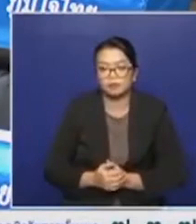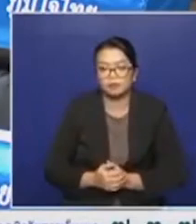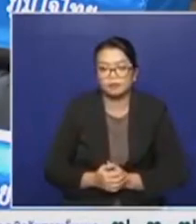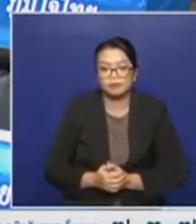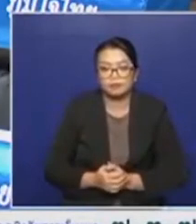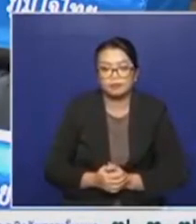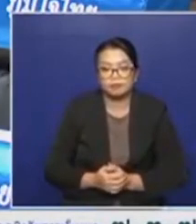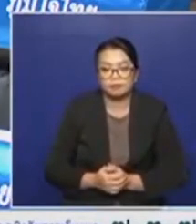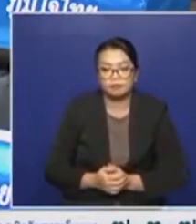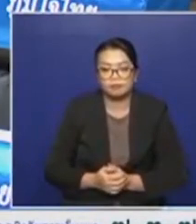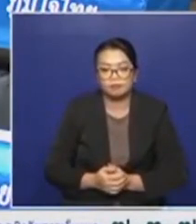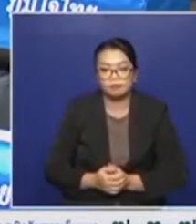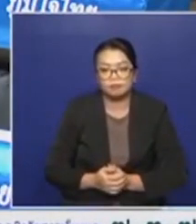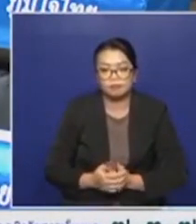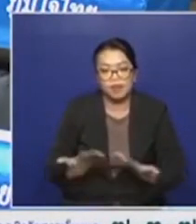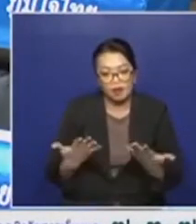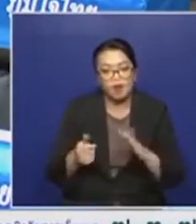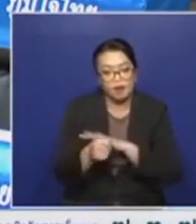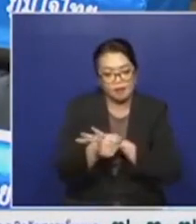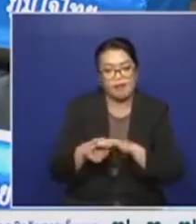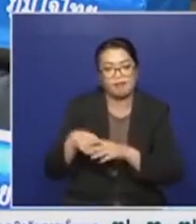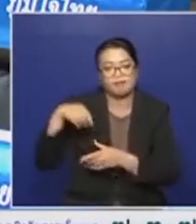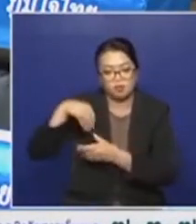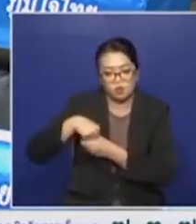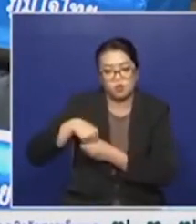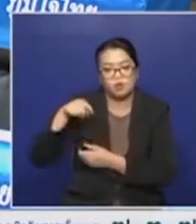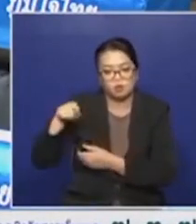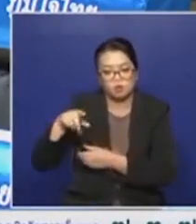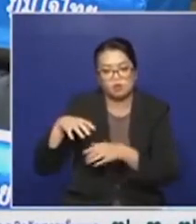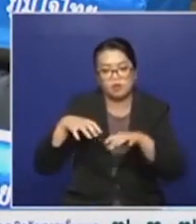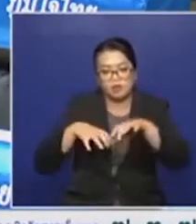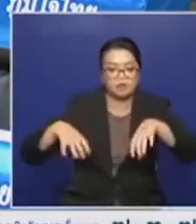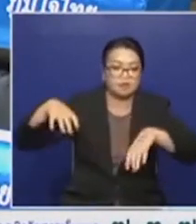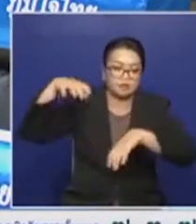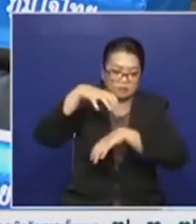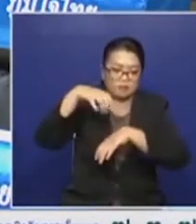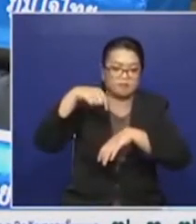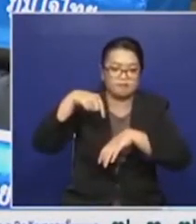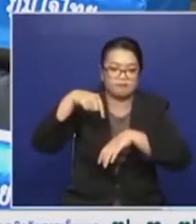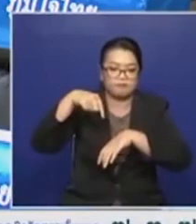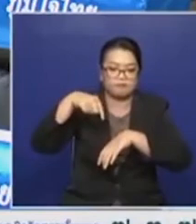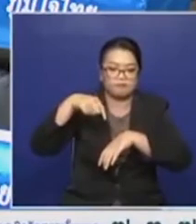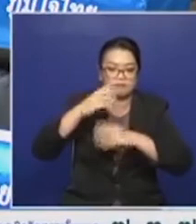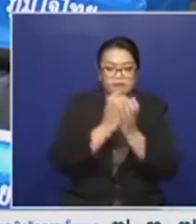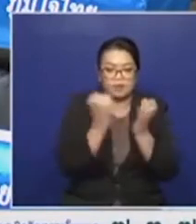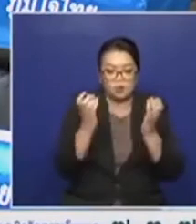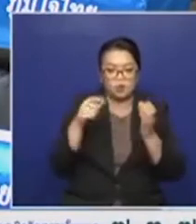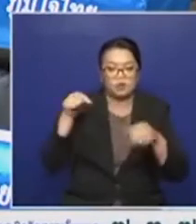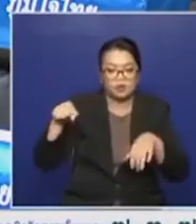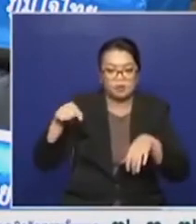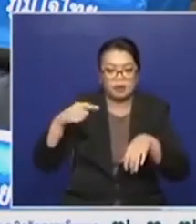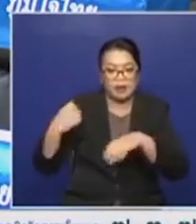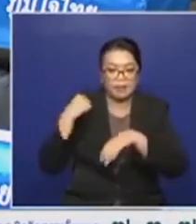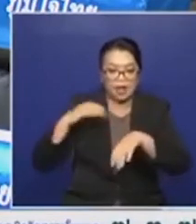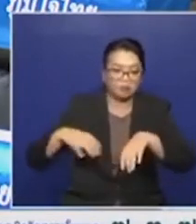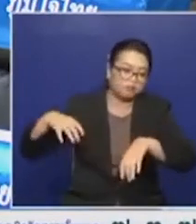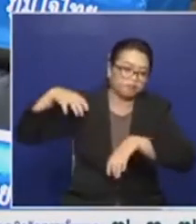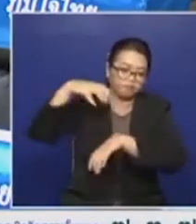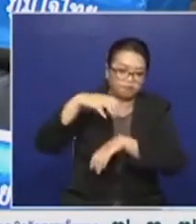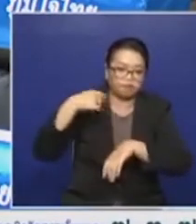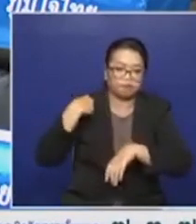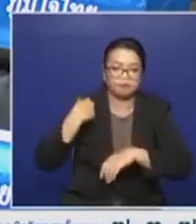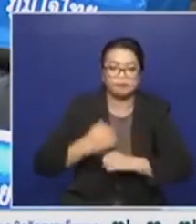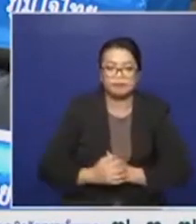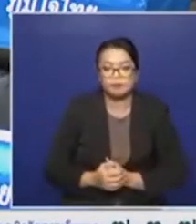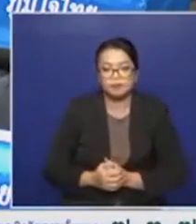และมีบางอย่างที่อยู่เหนือธรรมนูญหากในภายภาคหน้าการจัดทำรัฐธรรมนูญเพื่อสร้างข้อตกลง